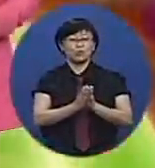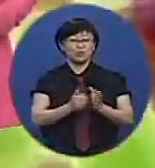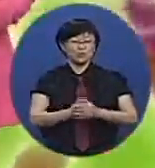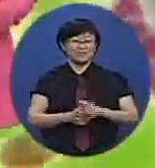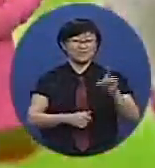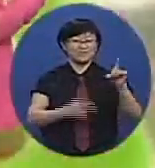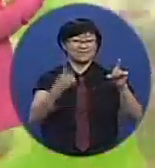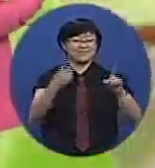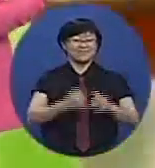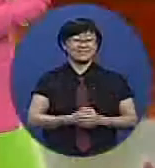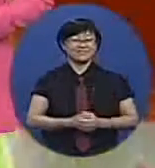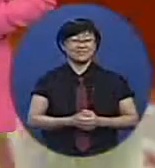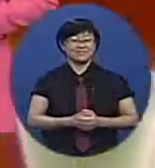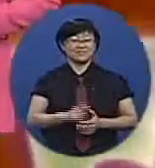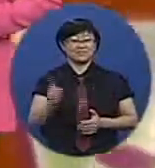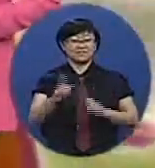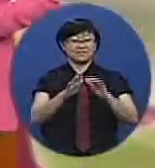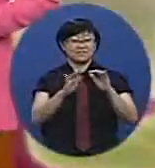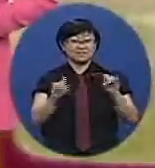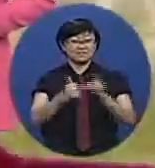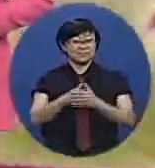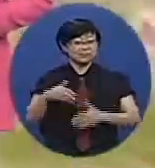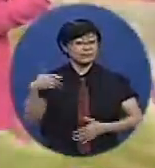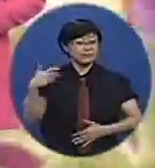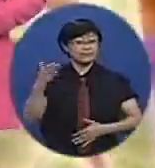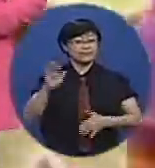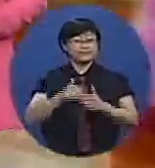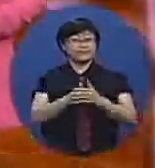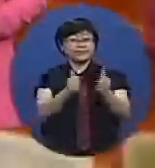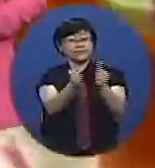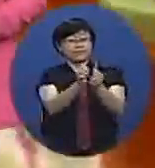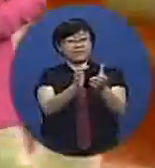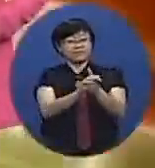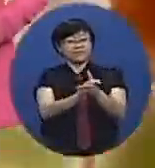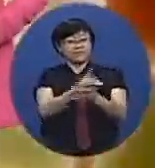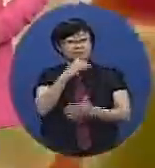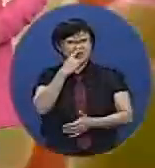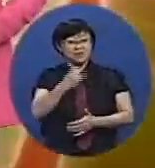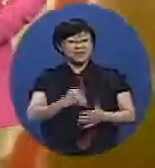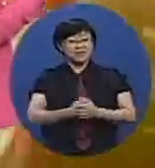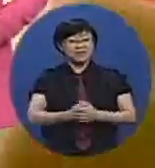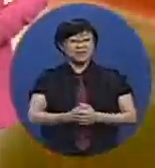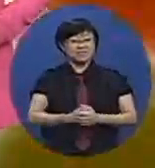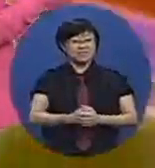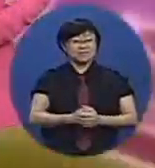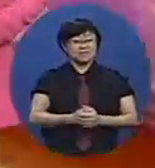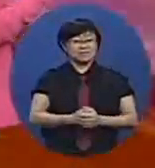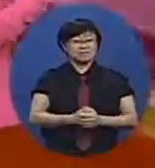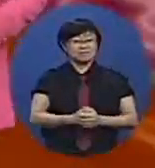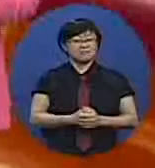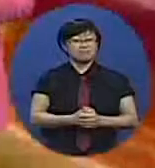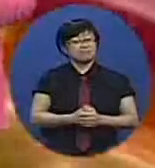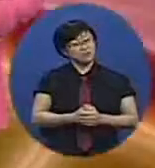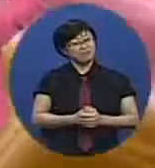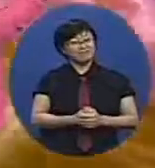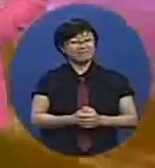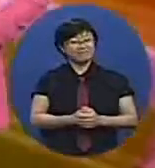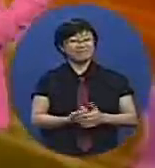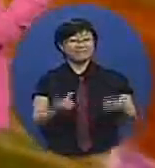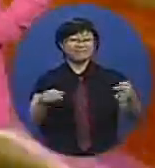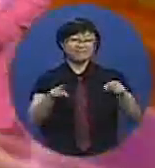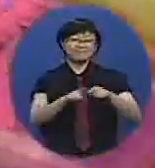10점이 예. 어떤 분인지 모르지만 네. 남자 친구가 어머님께 네. 예, 좀 이렇게 한다면.